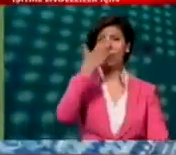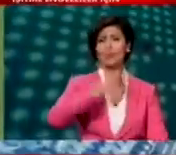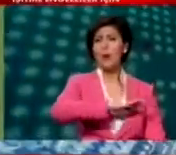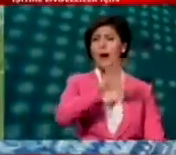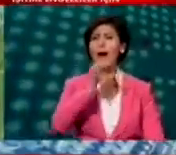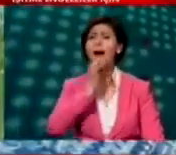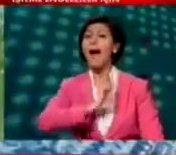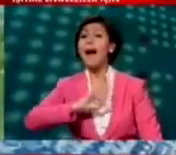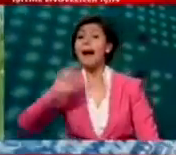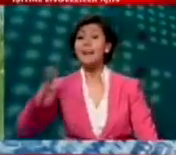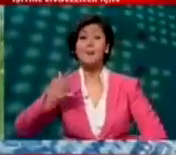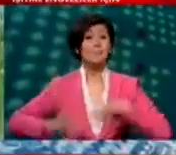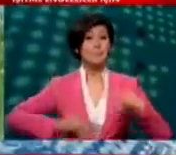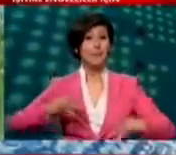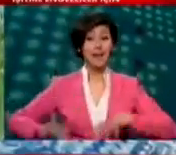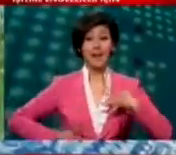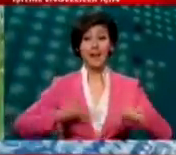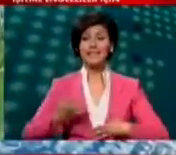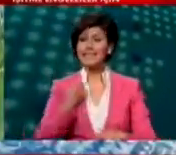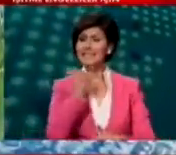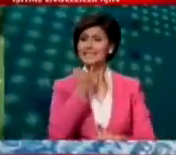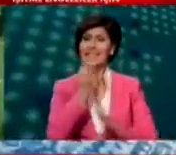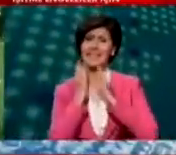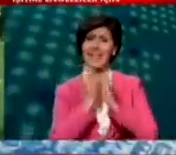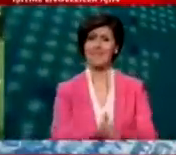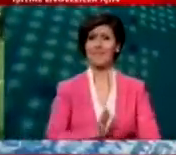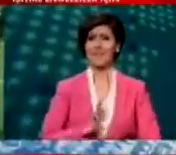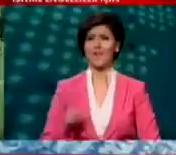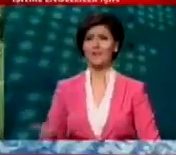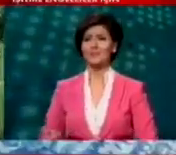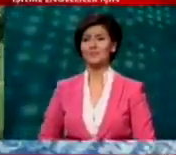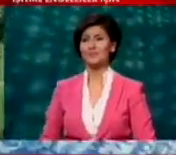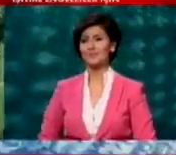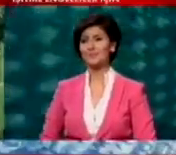harika yapısı meraklıları tarafından sürekli ziyaret ediliyor.